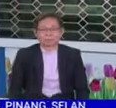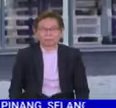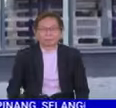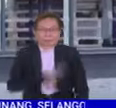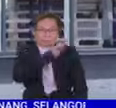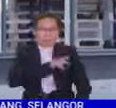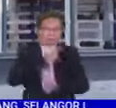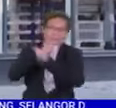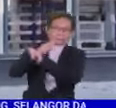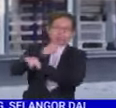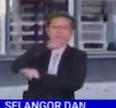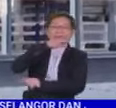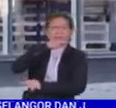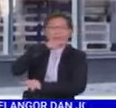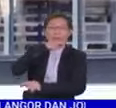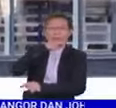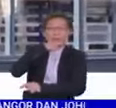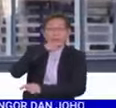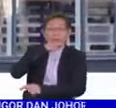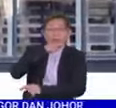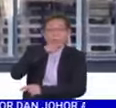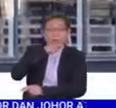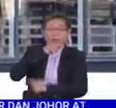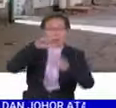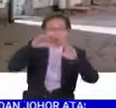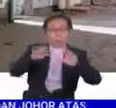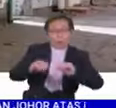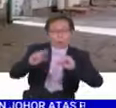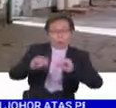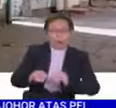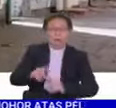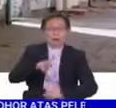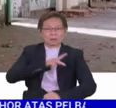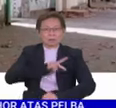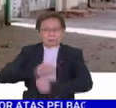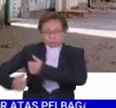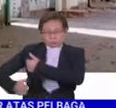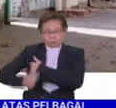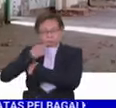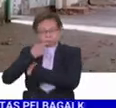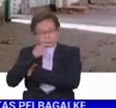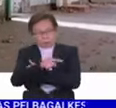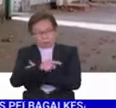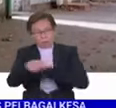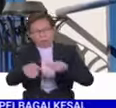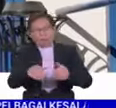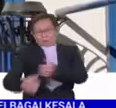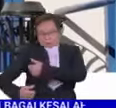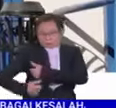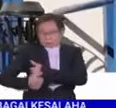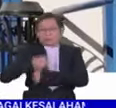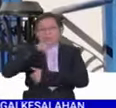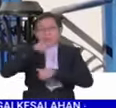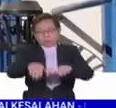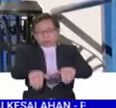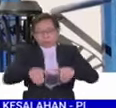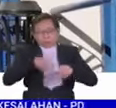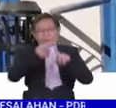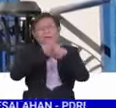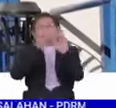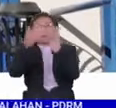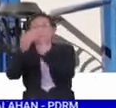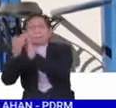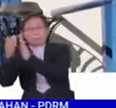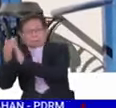Menteri Pertahanan Rusia Sergei Shoigu dalam mesyuarat dengan ketua tenteranya mengarahkan pengunduran tentera Rusia dari bandar